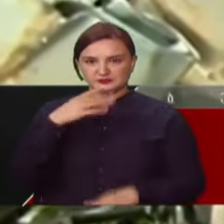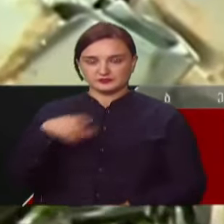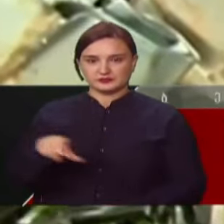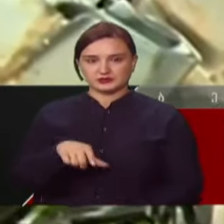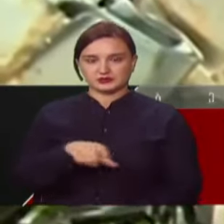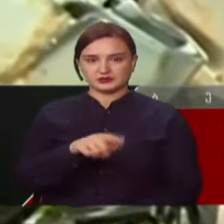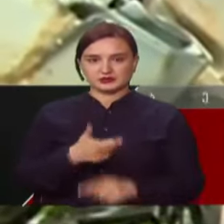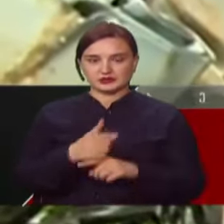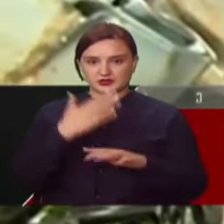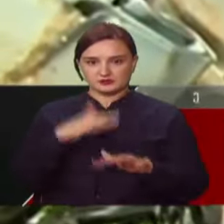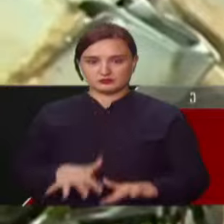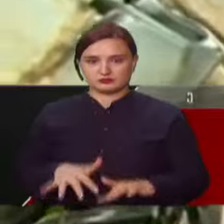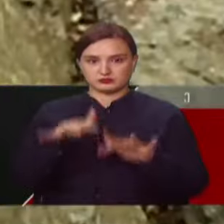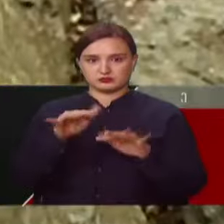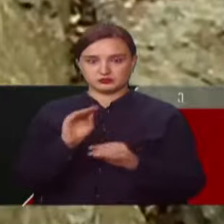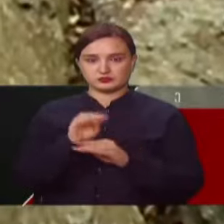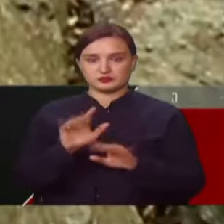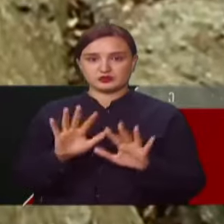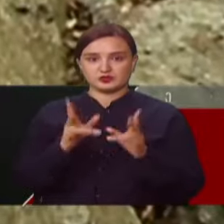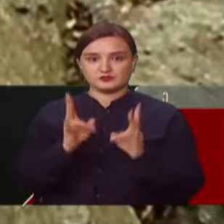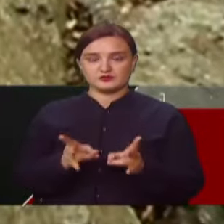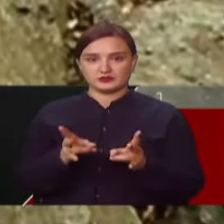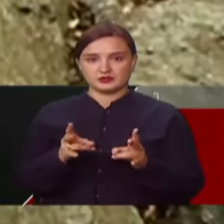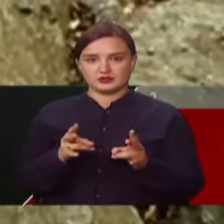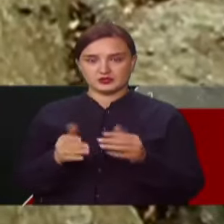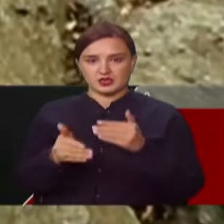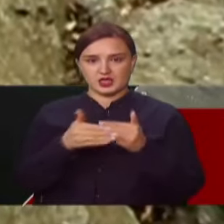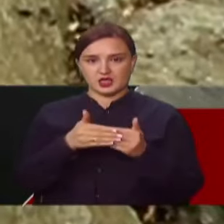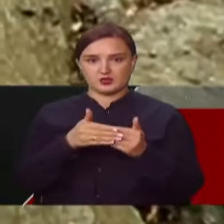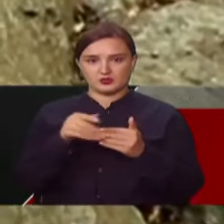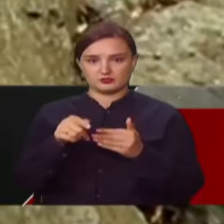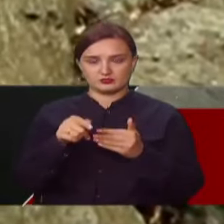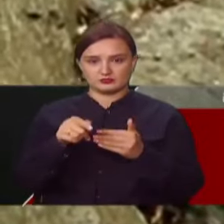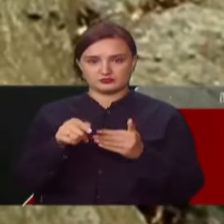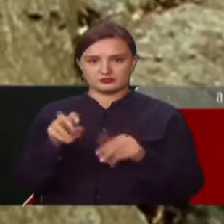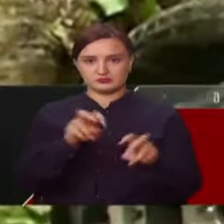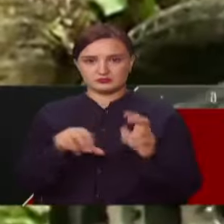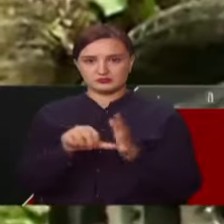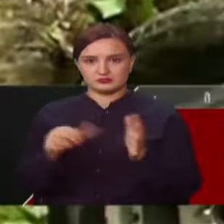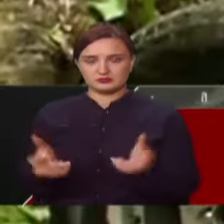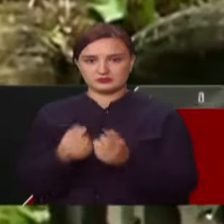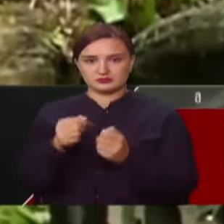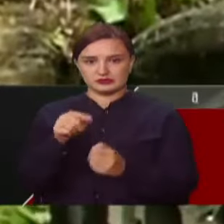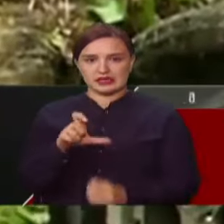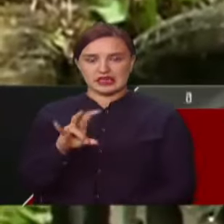დონე ძალიან მომატებულია. ამასთან შემთხვევის ადგილი ახლოსაა მდინარე ენგურის შესართავთან, რის გამოც ძებნაშველის ოპერაცია